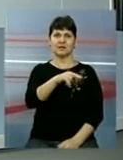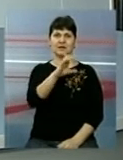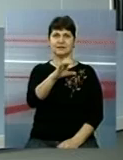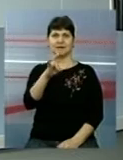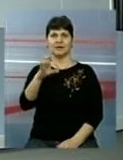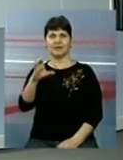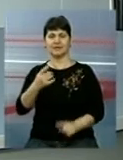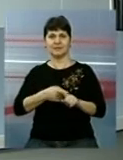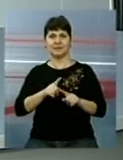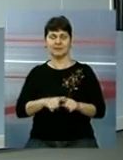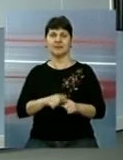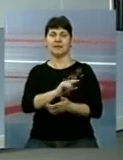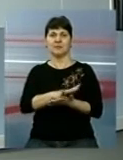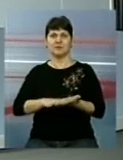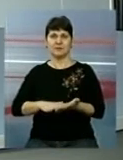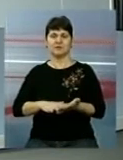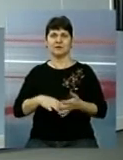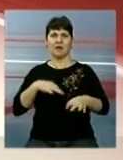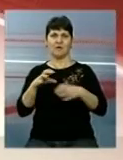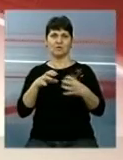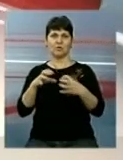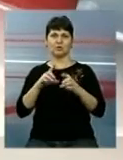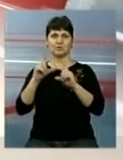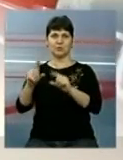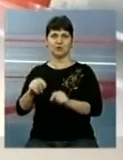снігової пастки, і він далі продовжив свій рух.